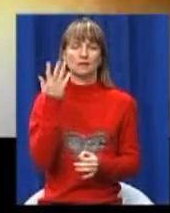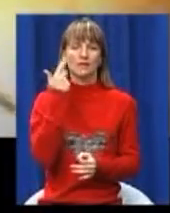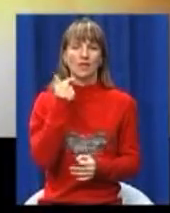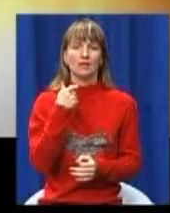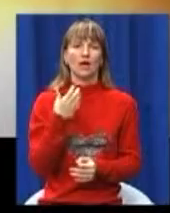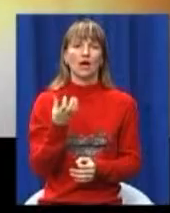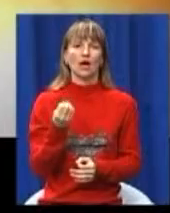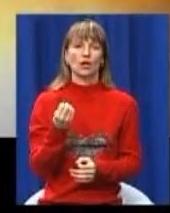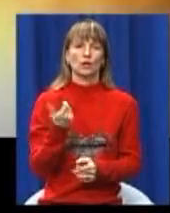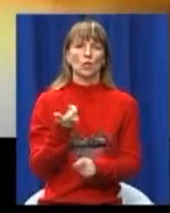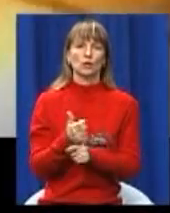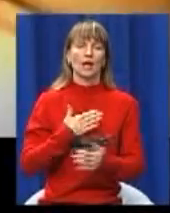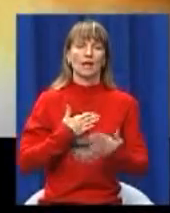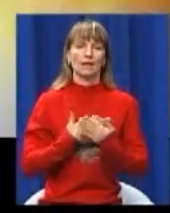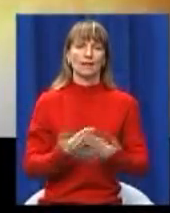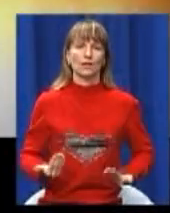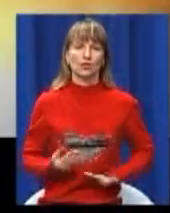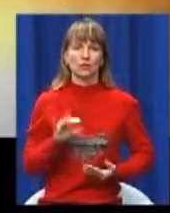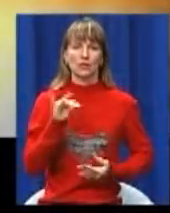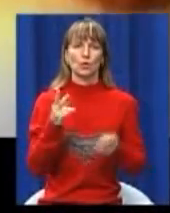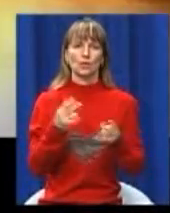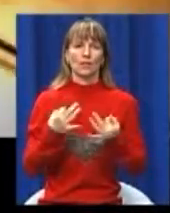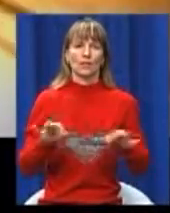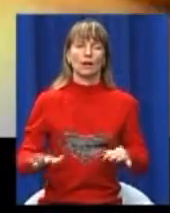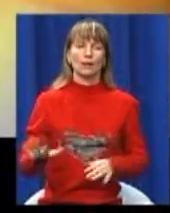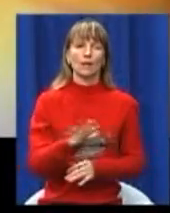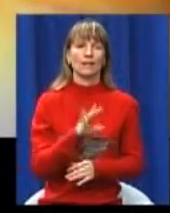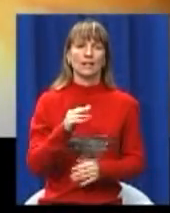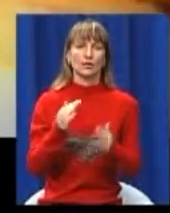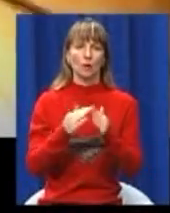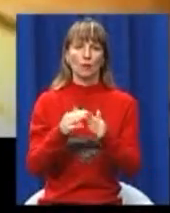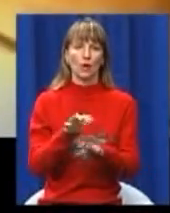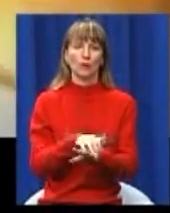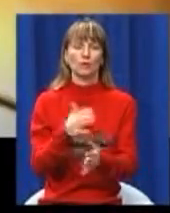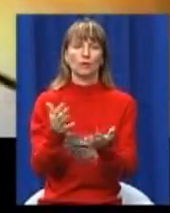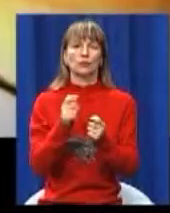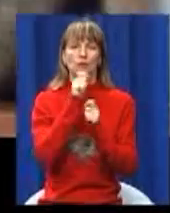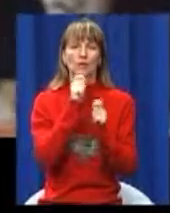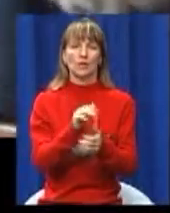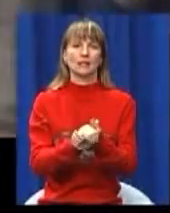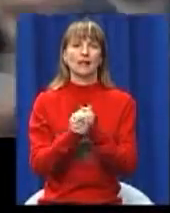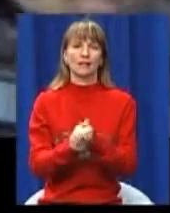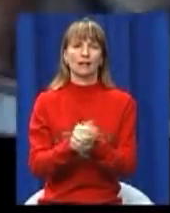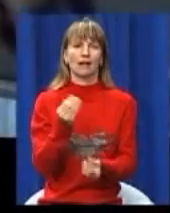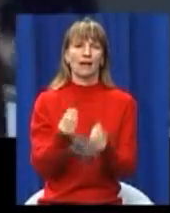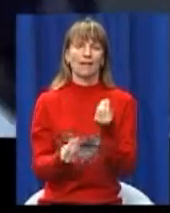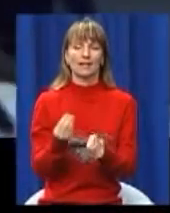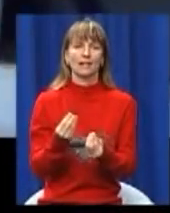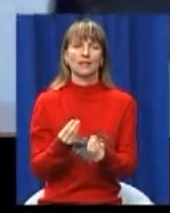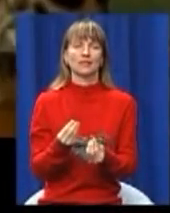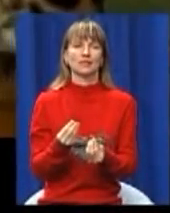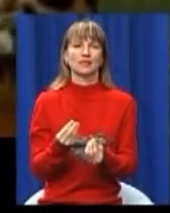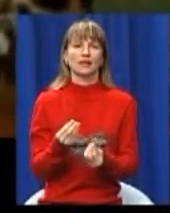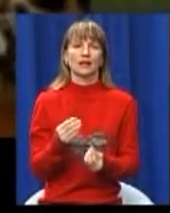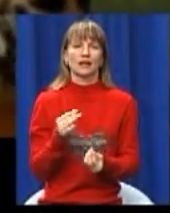до пригод, рухливого способу життя та вільного простору. Від домашньої шкицьки вона отримала в подарунок товариськість, грайливість і